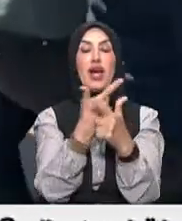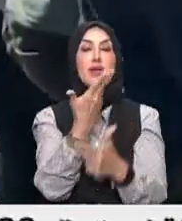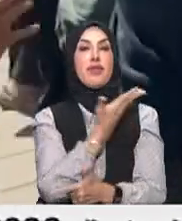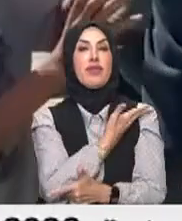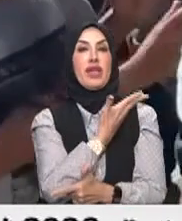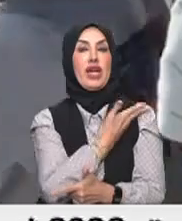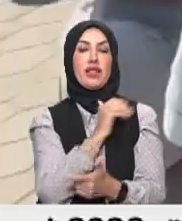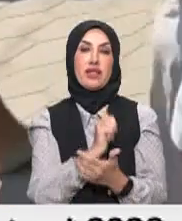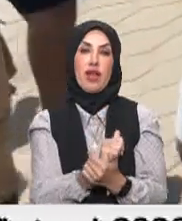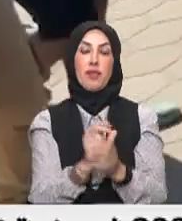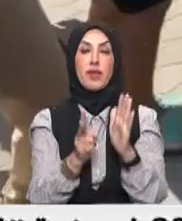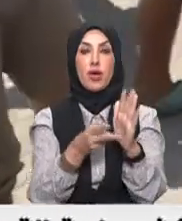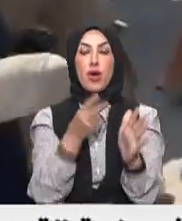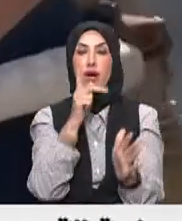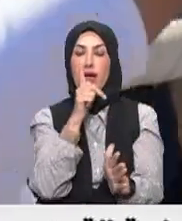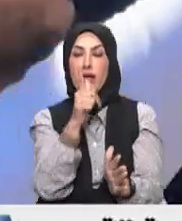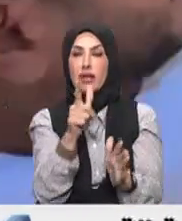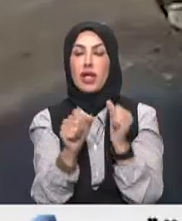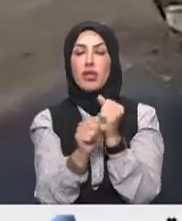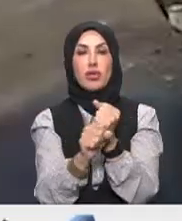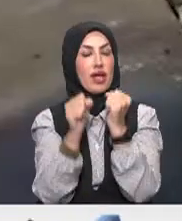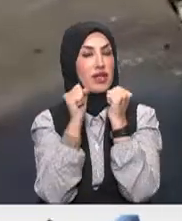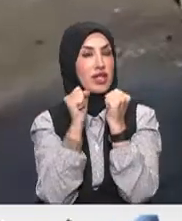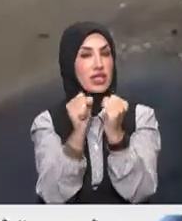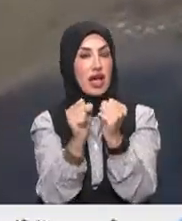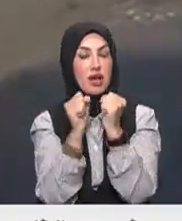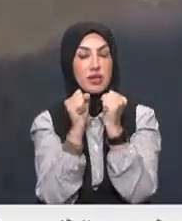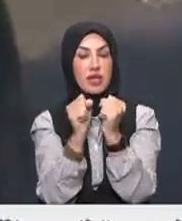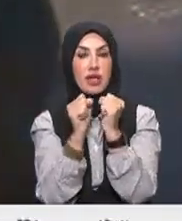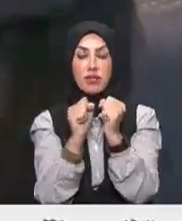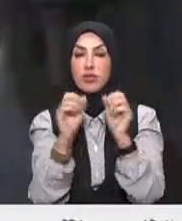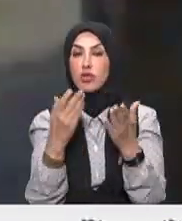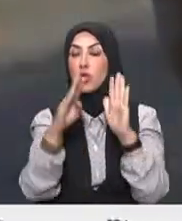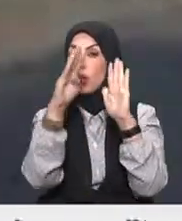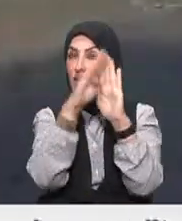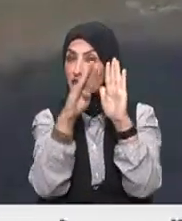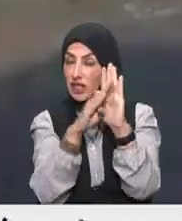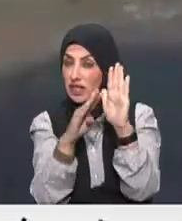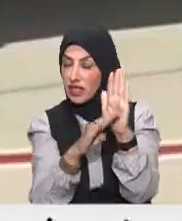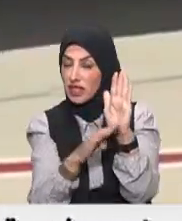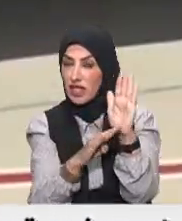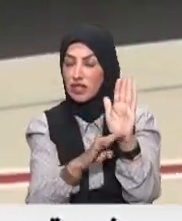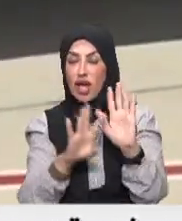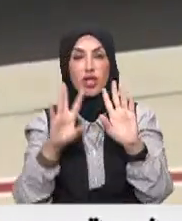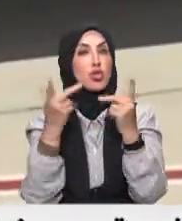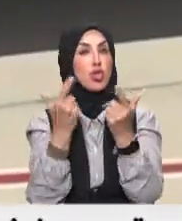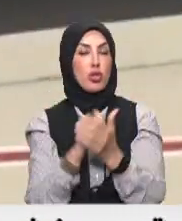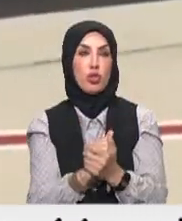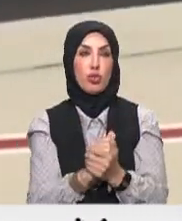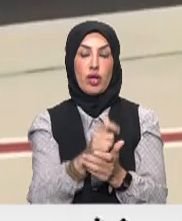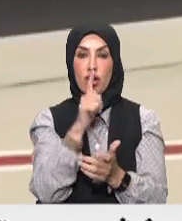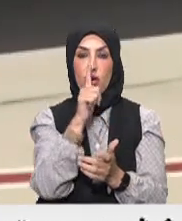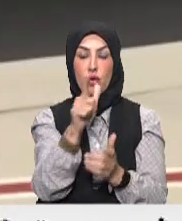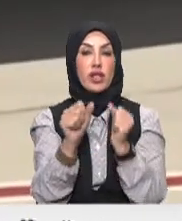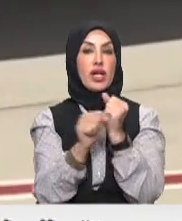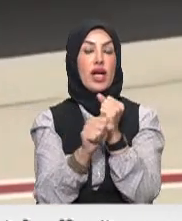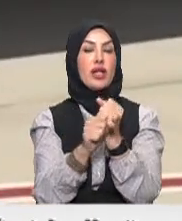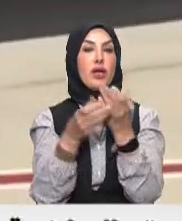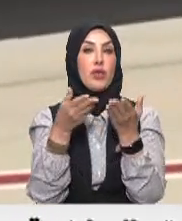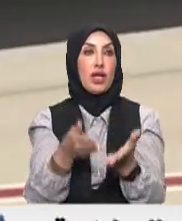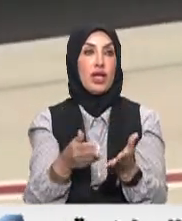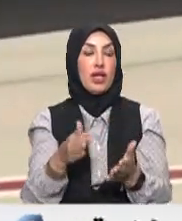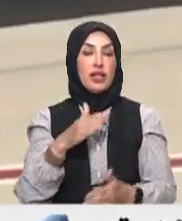القتال الاصابع على الزناد تاهب لما ستسفر عنه تحركات اللحظات الاخيره في افق الصفقه العالقه